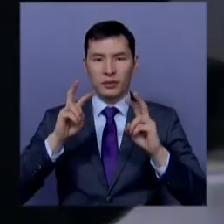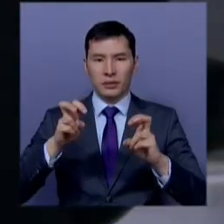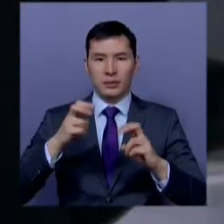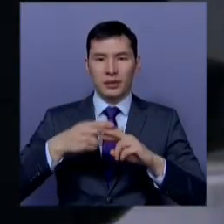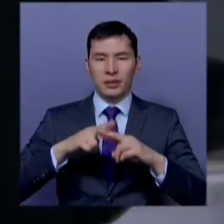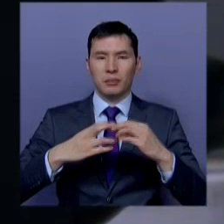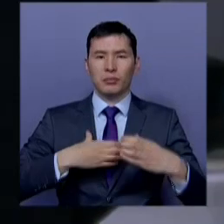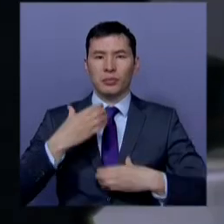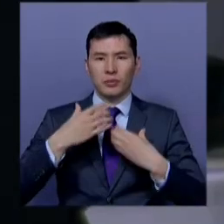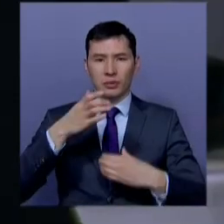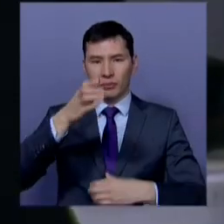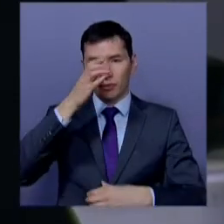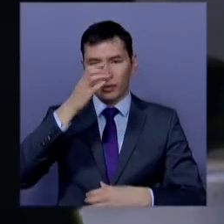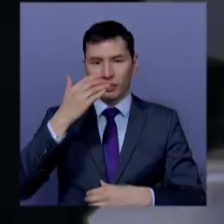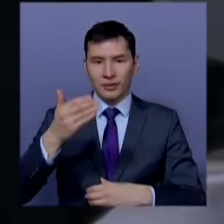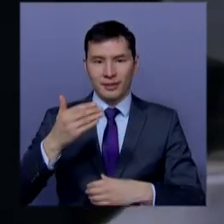айтудың өзі артық шығар.